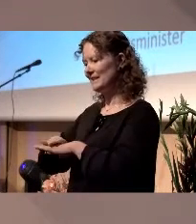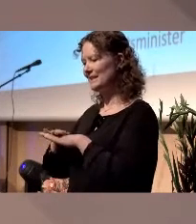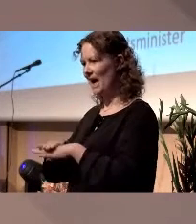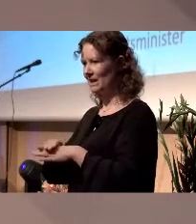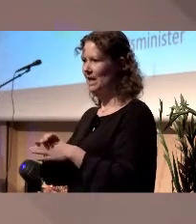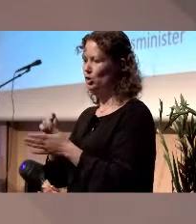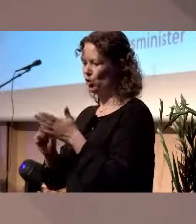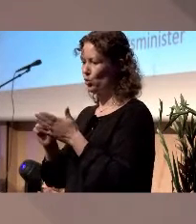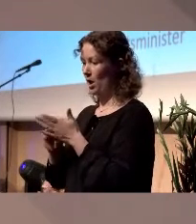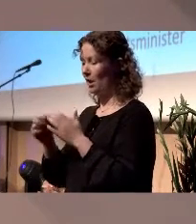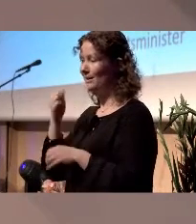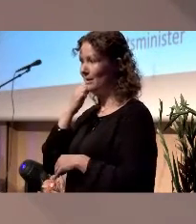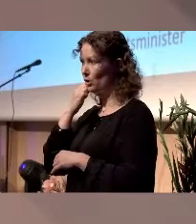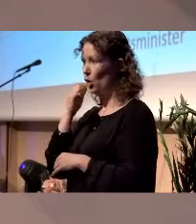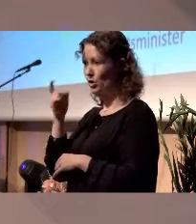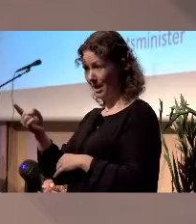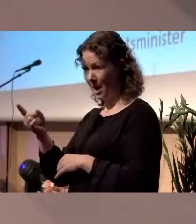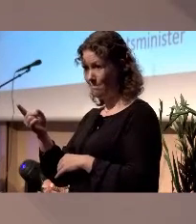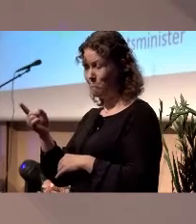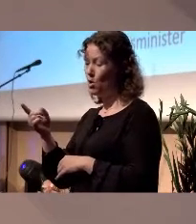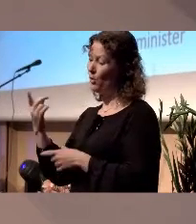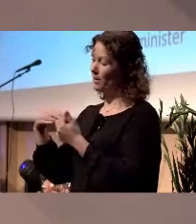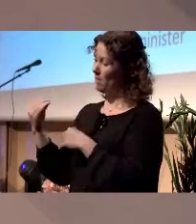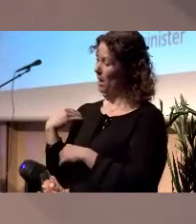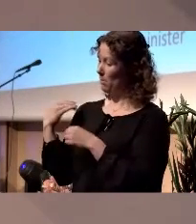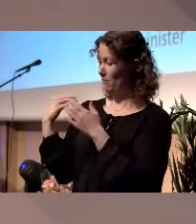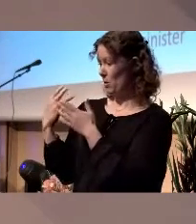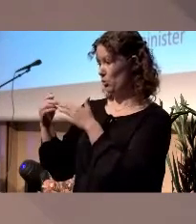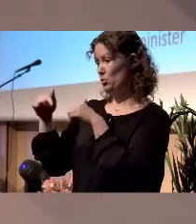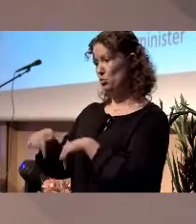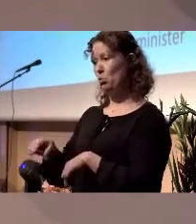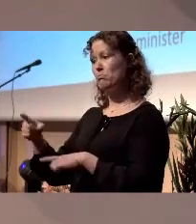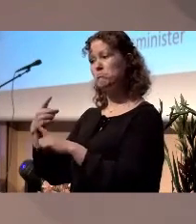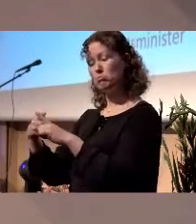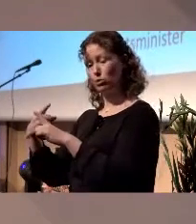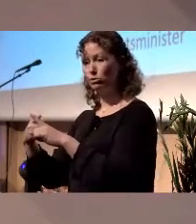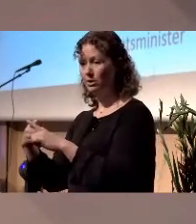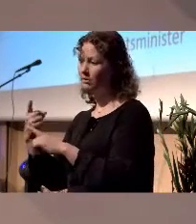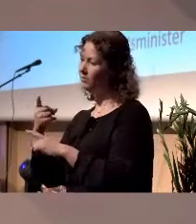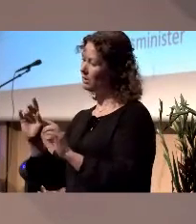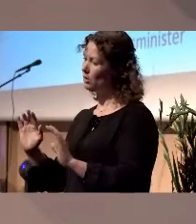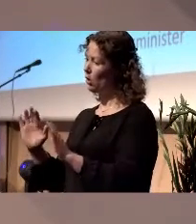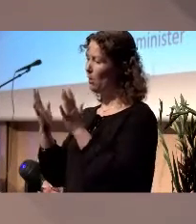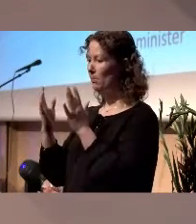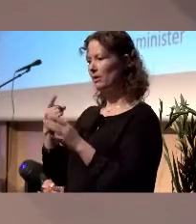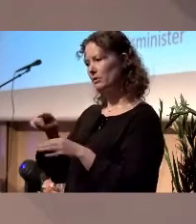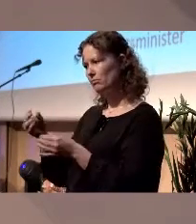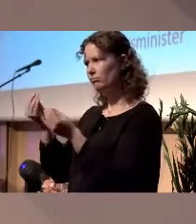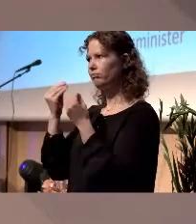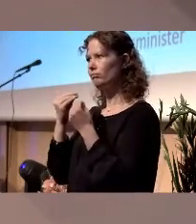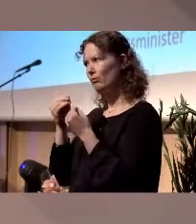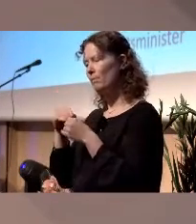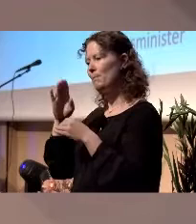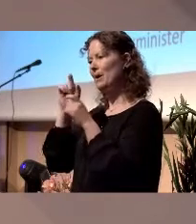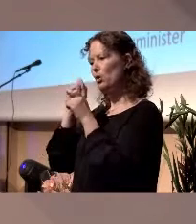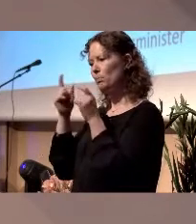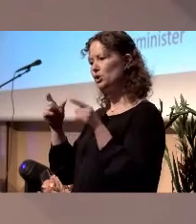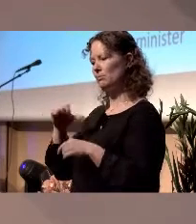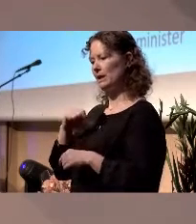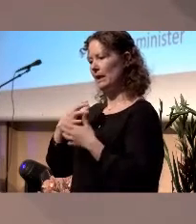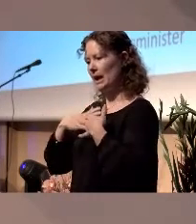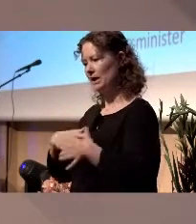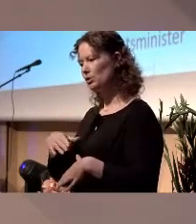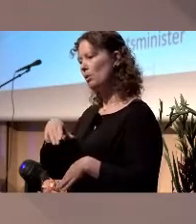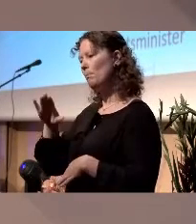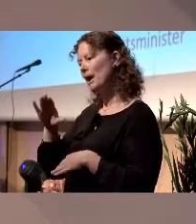Stavanger og i Trondheim. Og så langt så er tilbakemeldingene positive. Folk opplever at de er mer informert om egen helse og har fått bedre